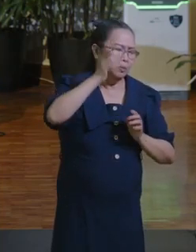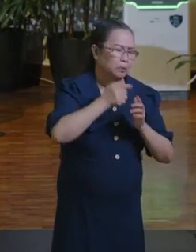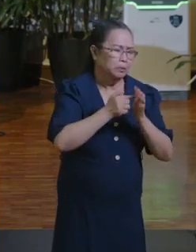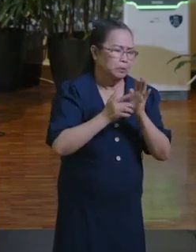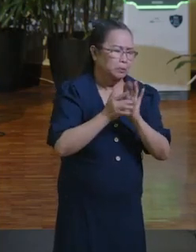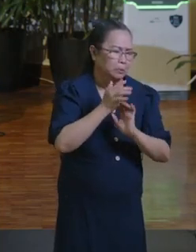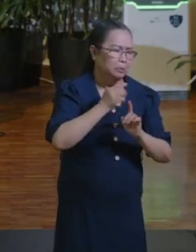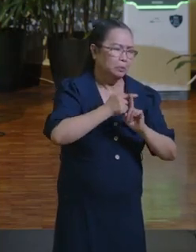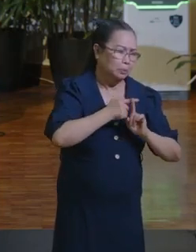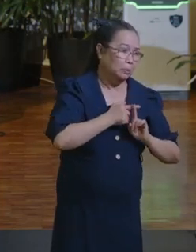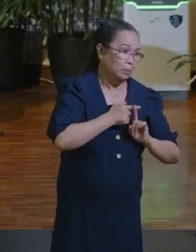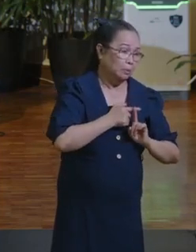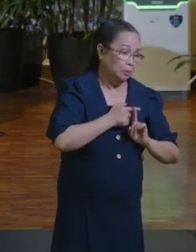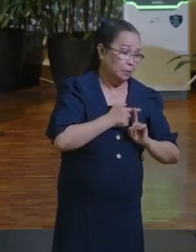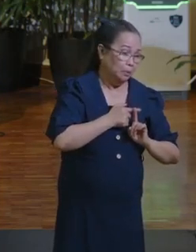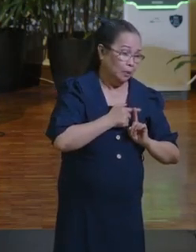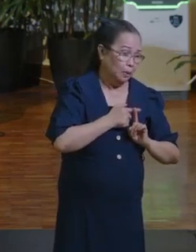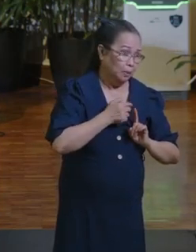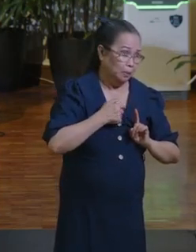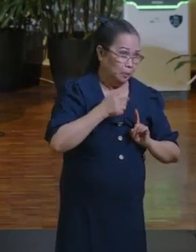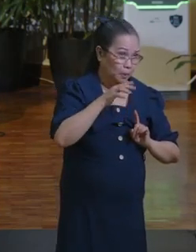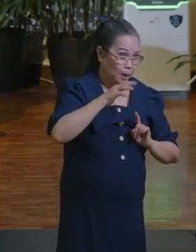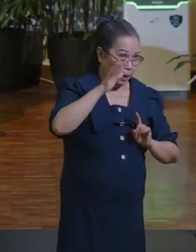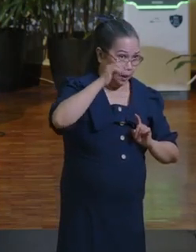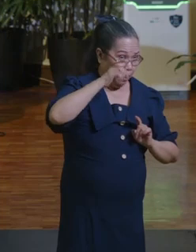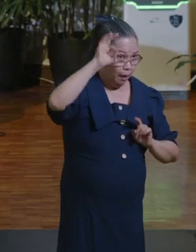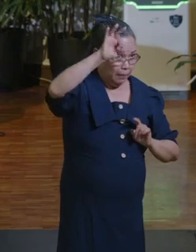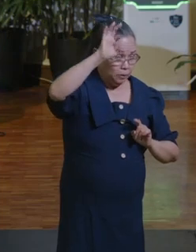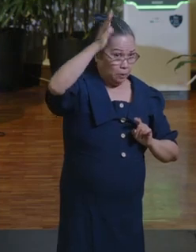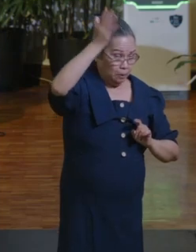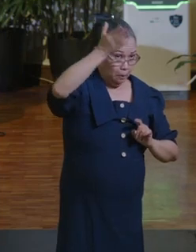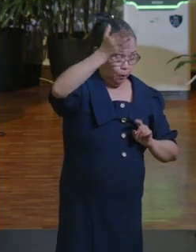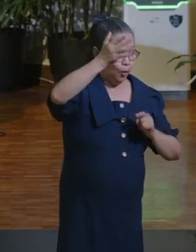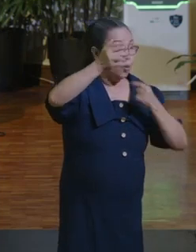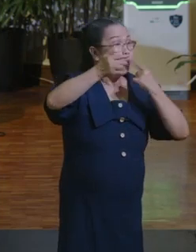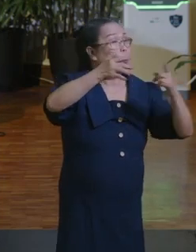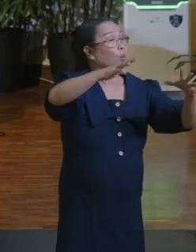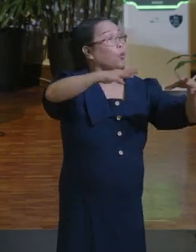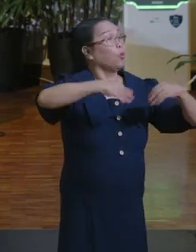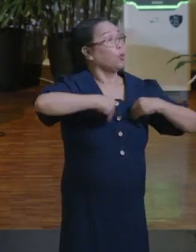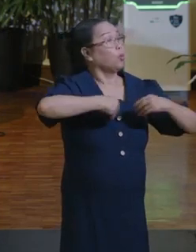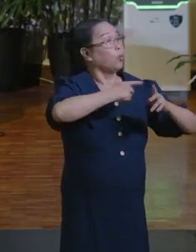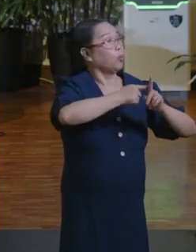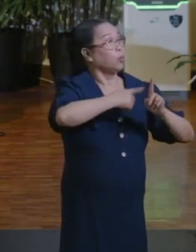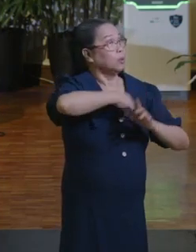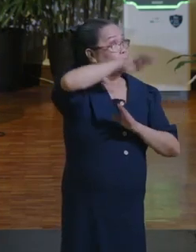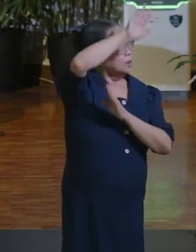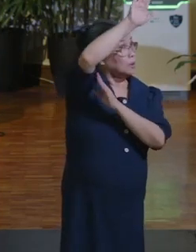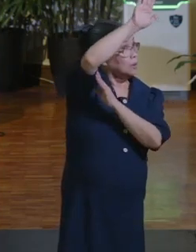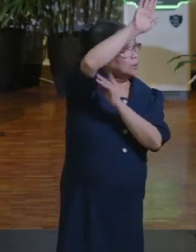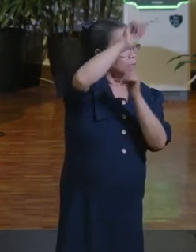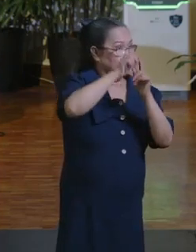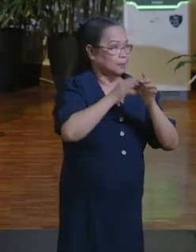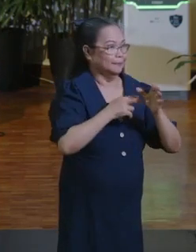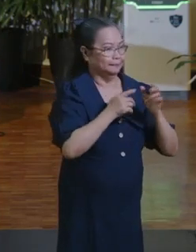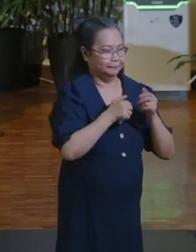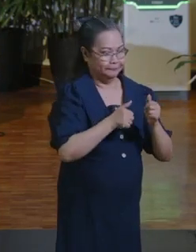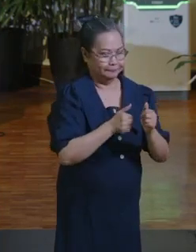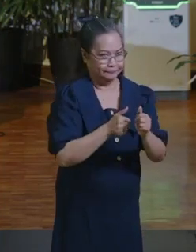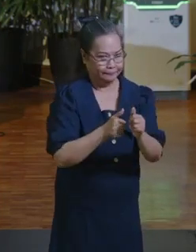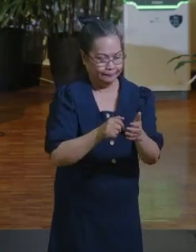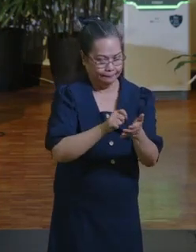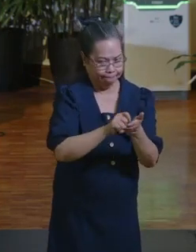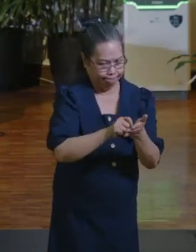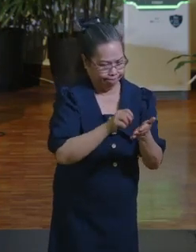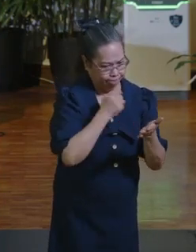o sumagot ng altar call o di kaya ay sumulat sa bulletin